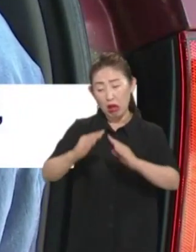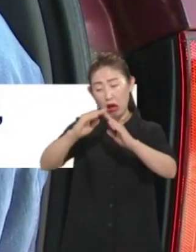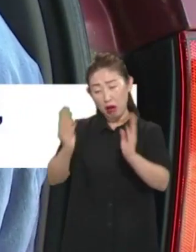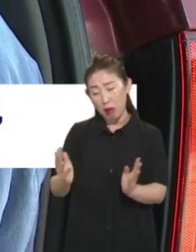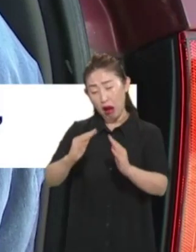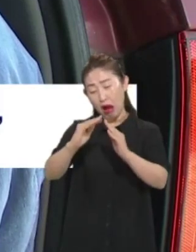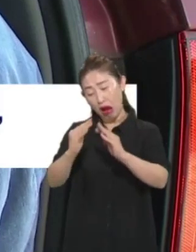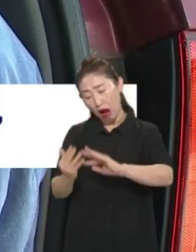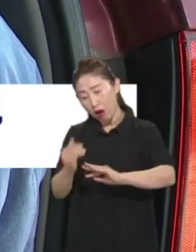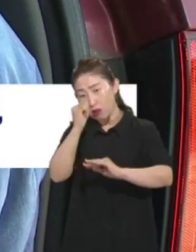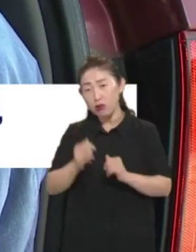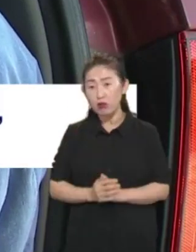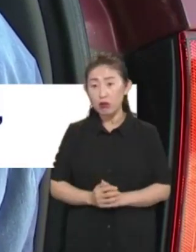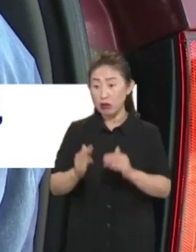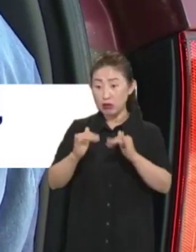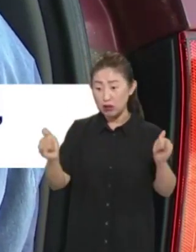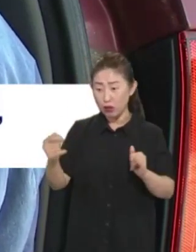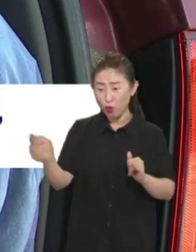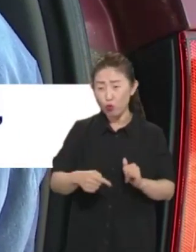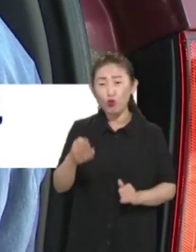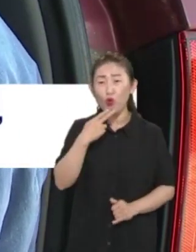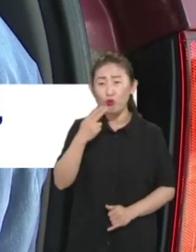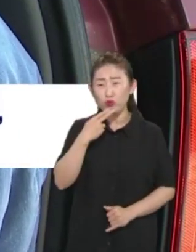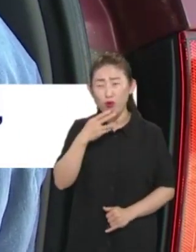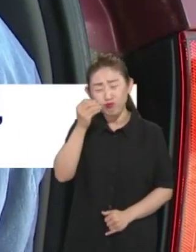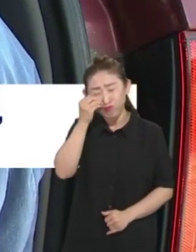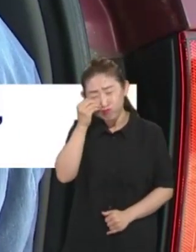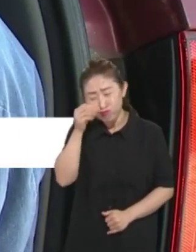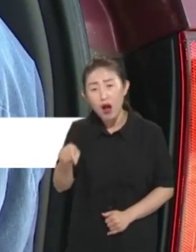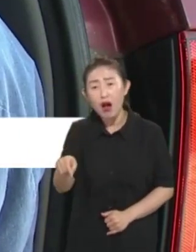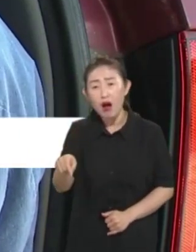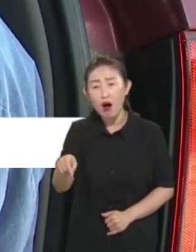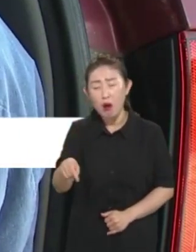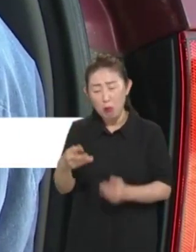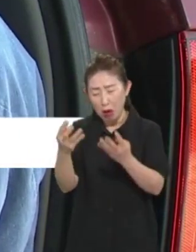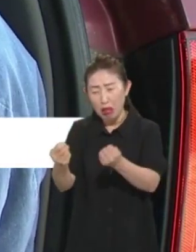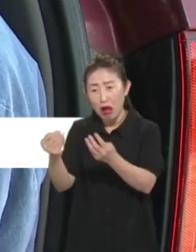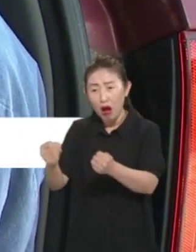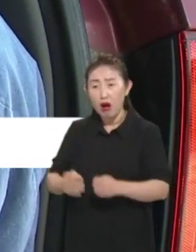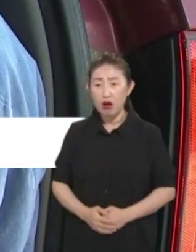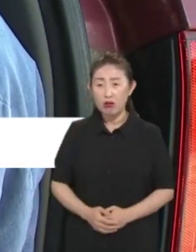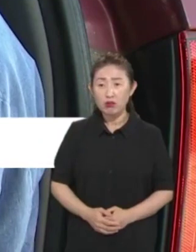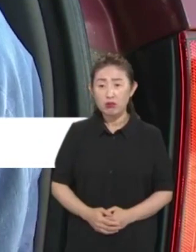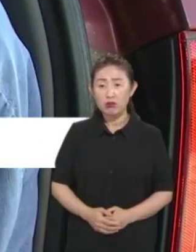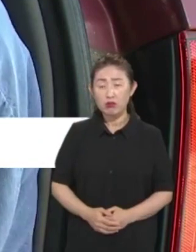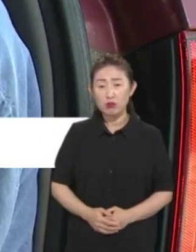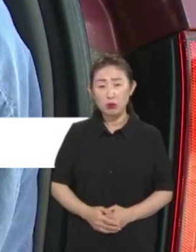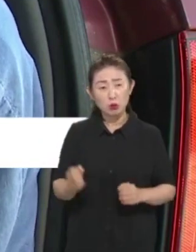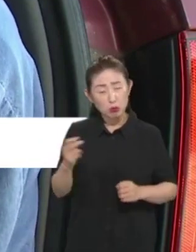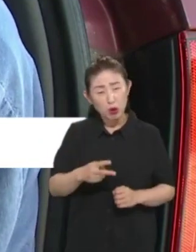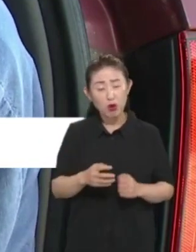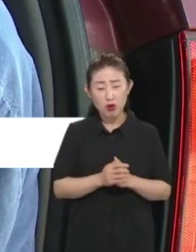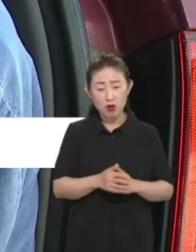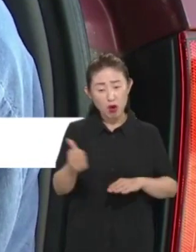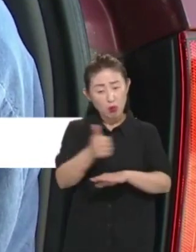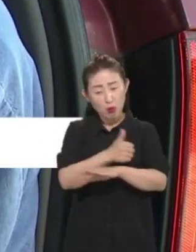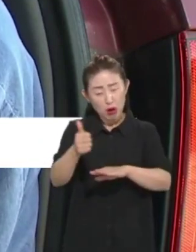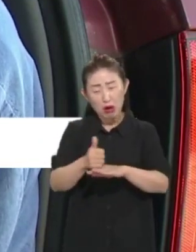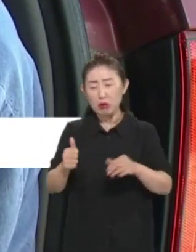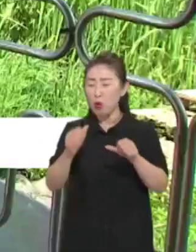있고 사람들이 전혀 안 오는 텐트들이 많이 있고 이제 자주 오시는 분들은 한 5%